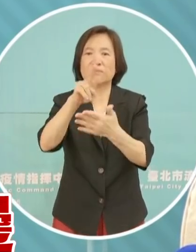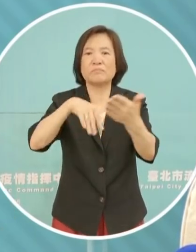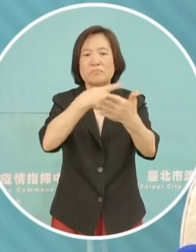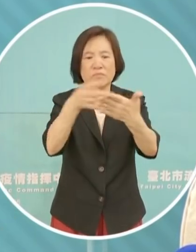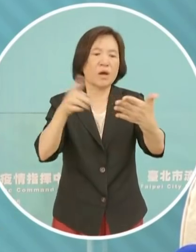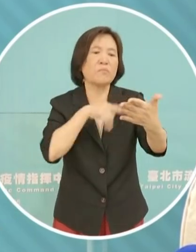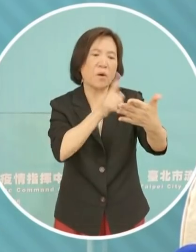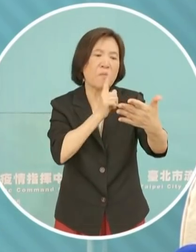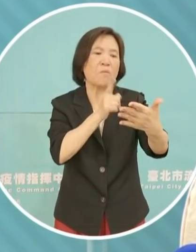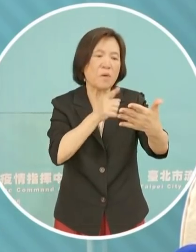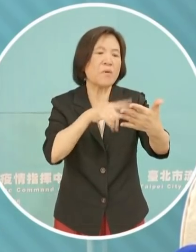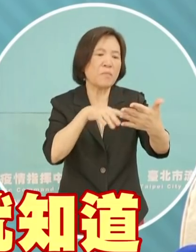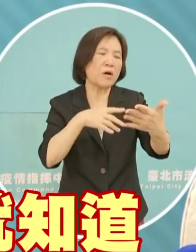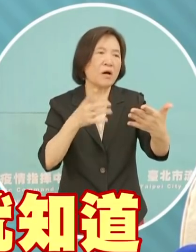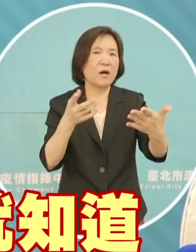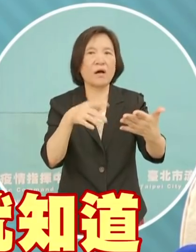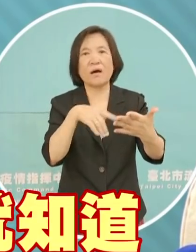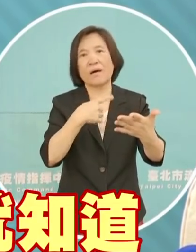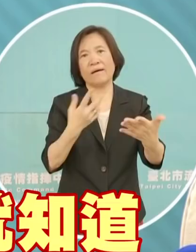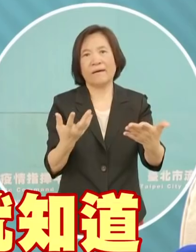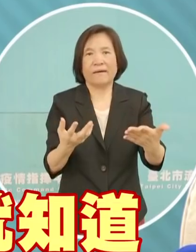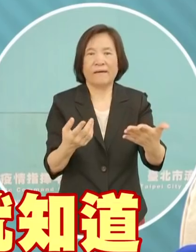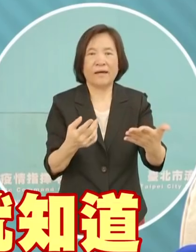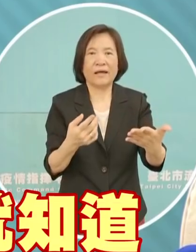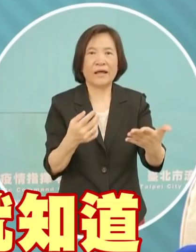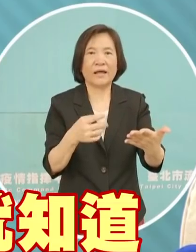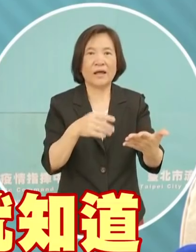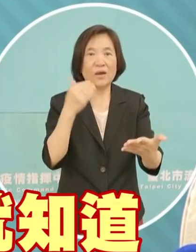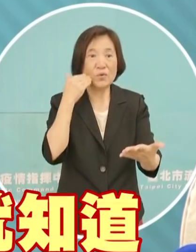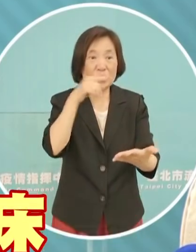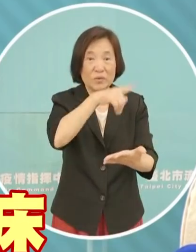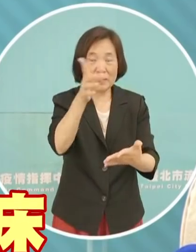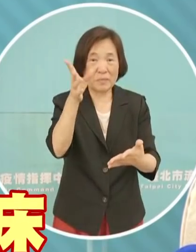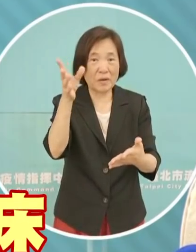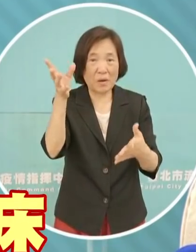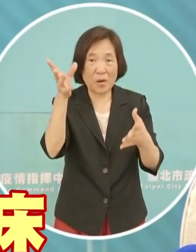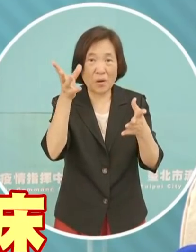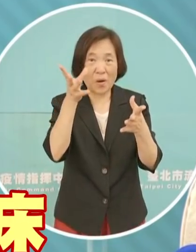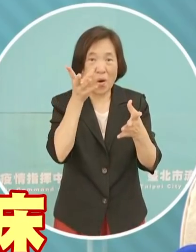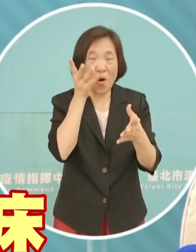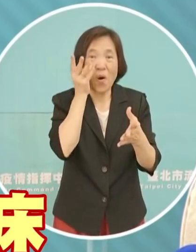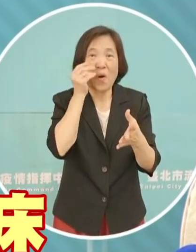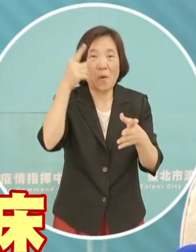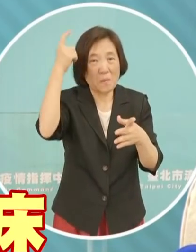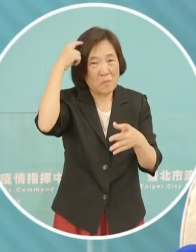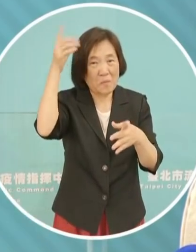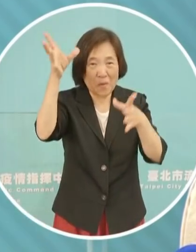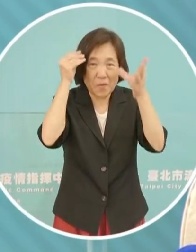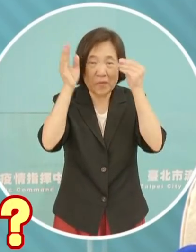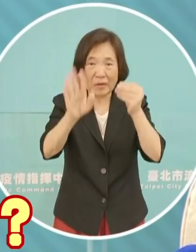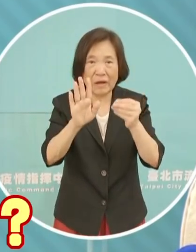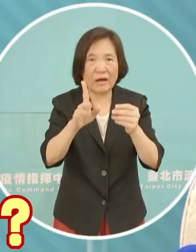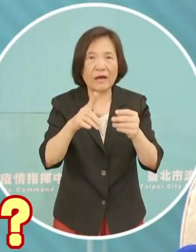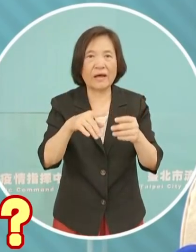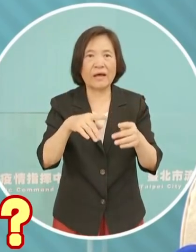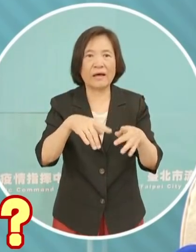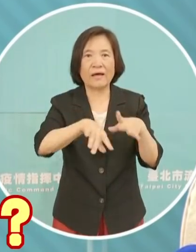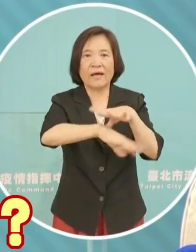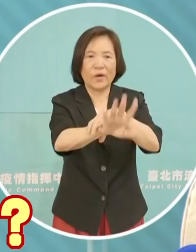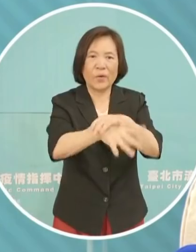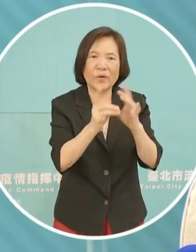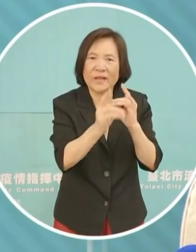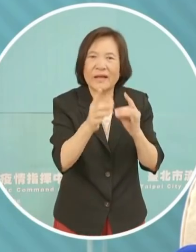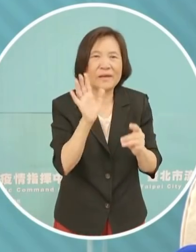那里是吧？而且那个只要稍微有常识就知道，不可能有几百个空床了、啊。所以我都不晓得那个数字从哪来